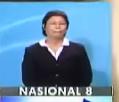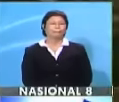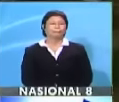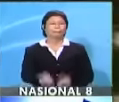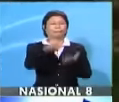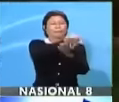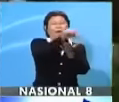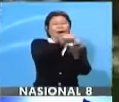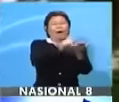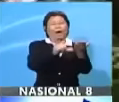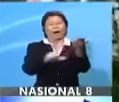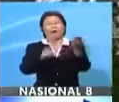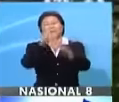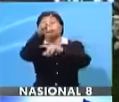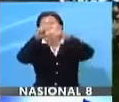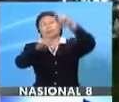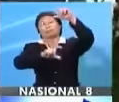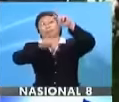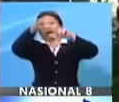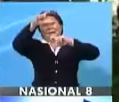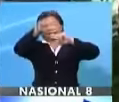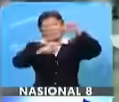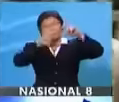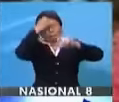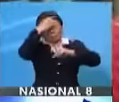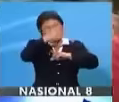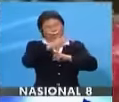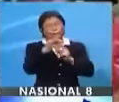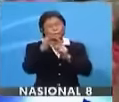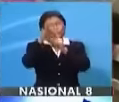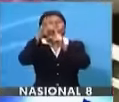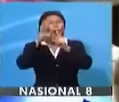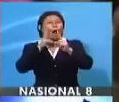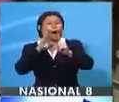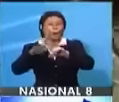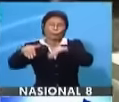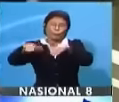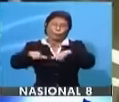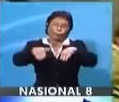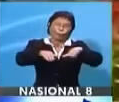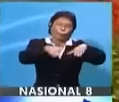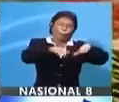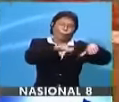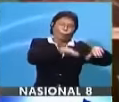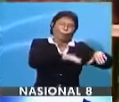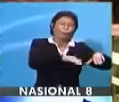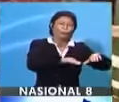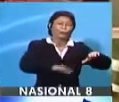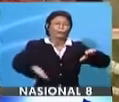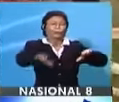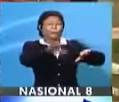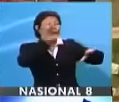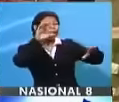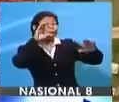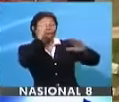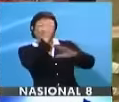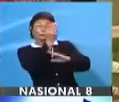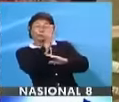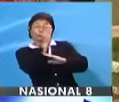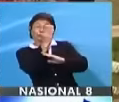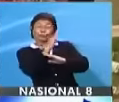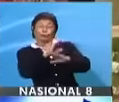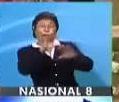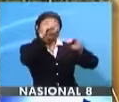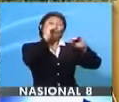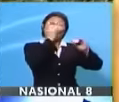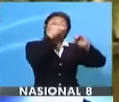Arkitek Lanskap DBKL Muhammad Hafiz Abdullah memberitahu keunikan air terapung dengan refleks cermin yang ditonjolkan pada setiap sudut kubahan